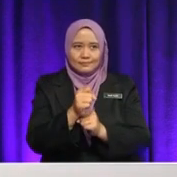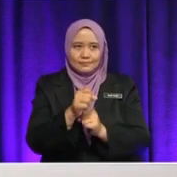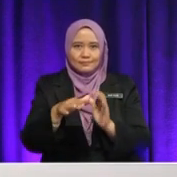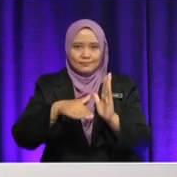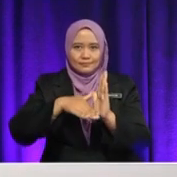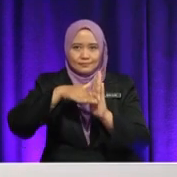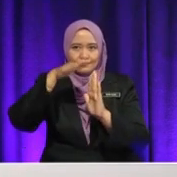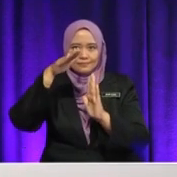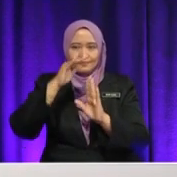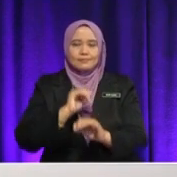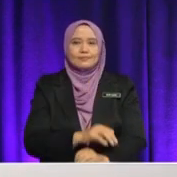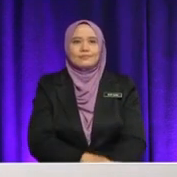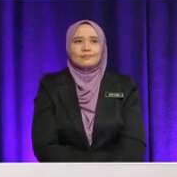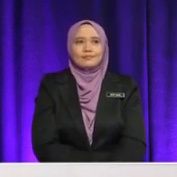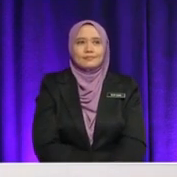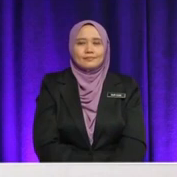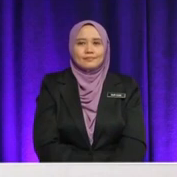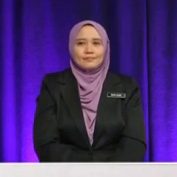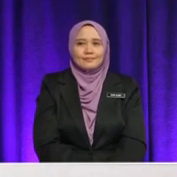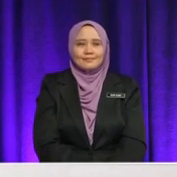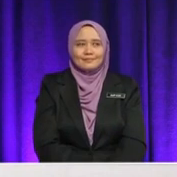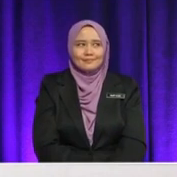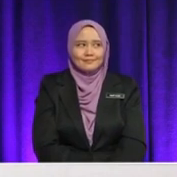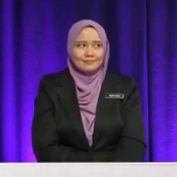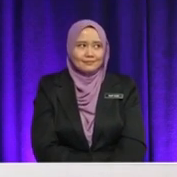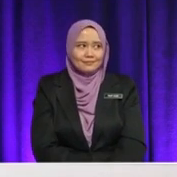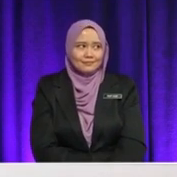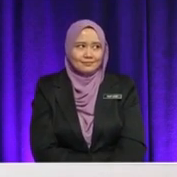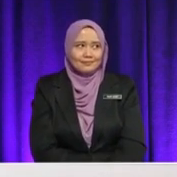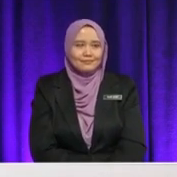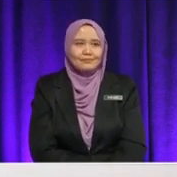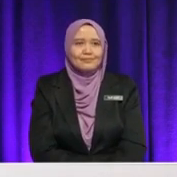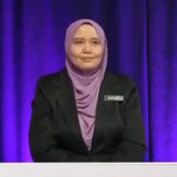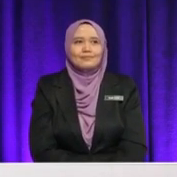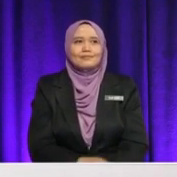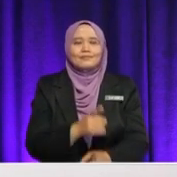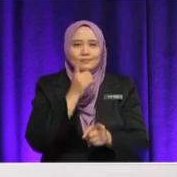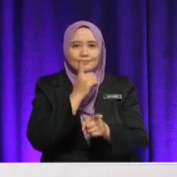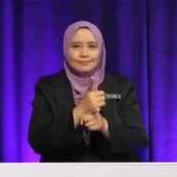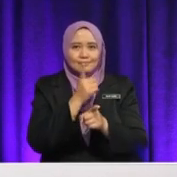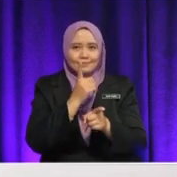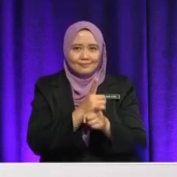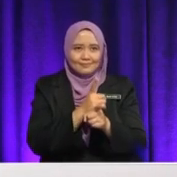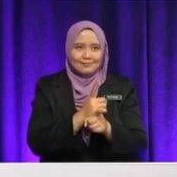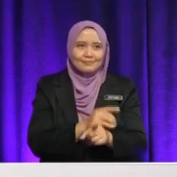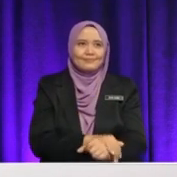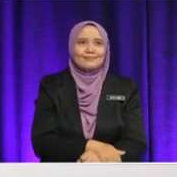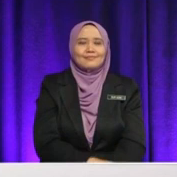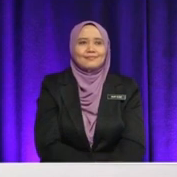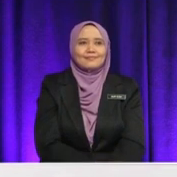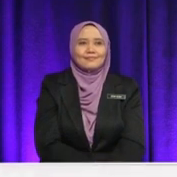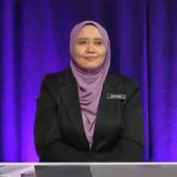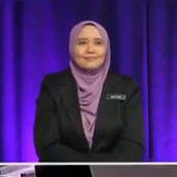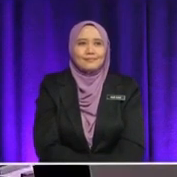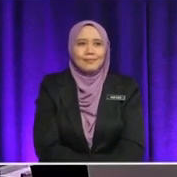saya masih ingat betul betul 21 tahun warga negara Tania tepat tray